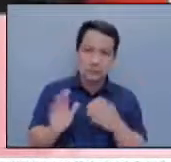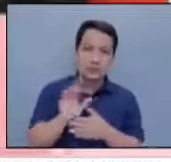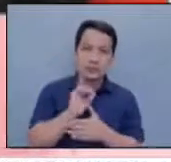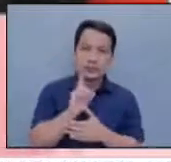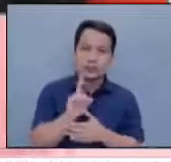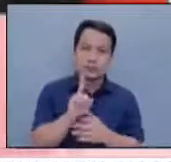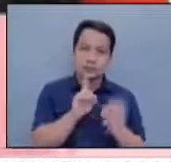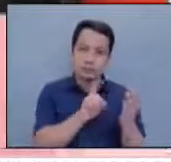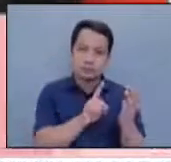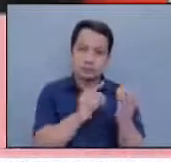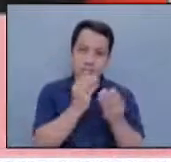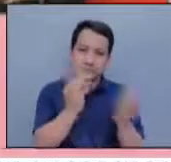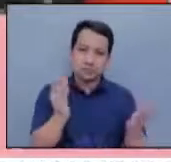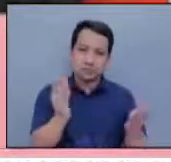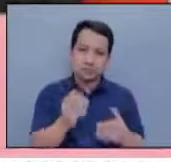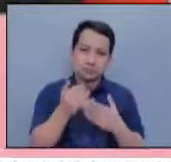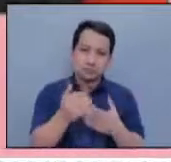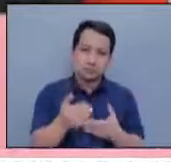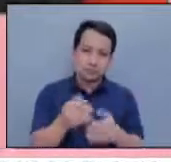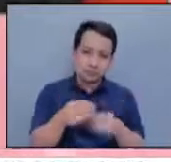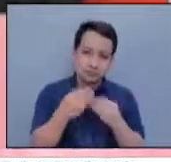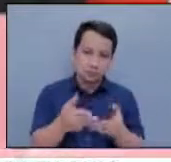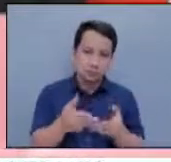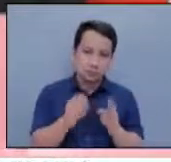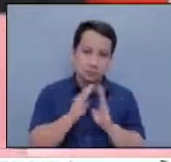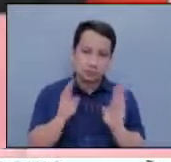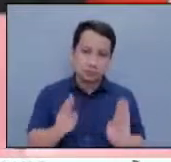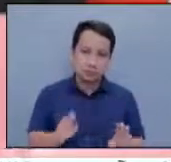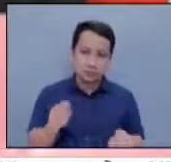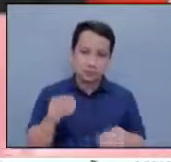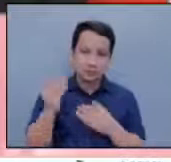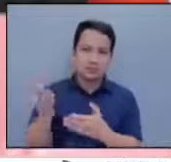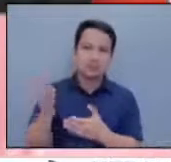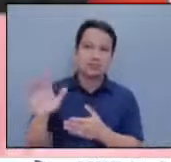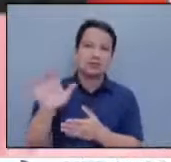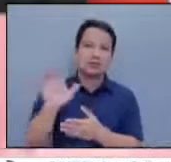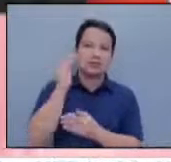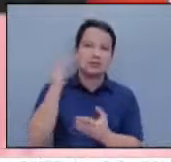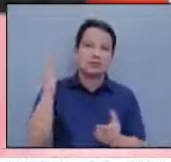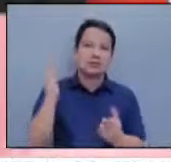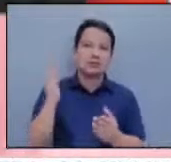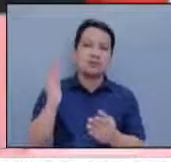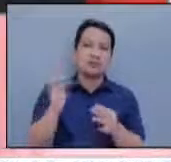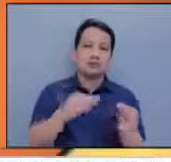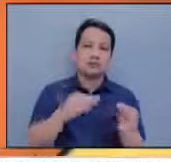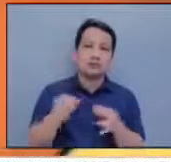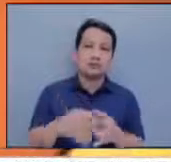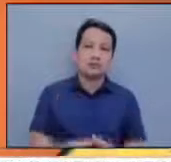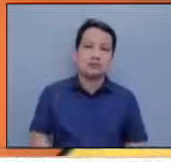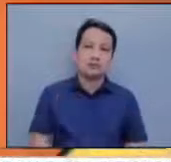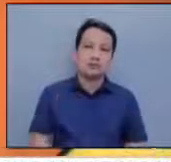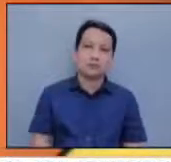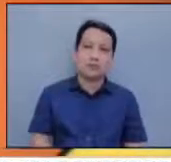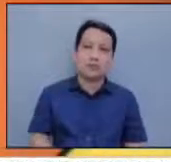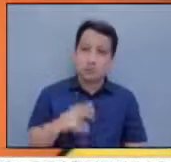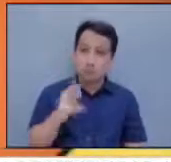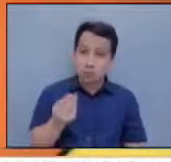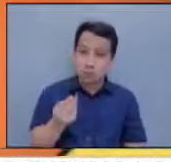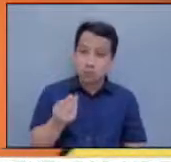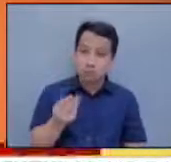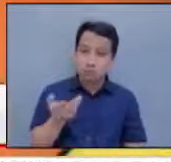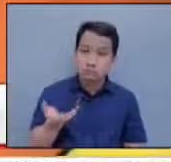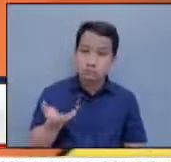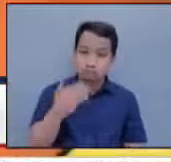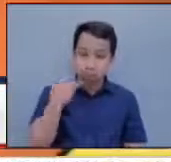para po maibigay namin sa board para sa deliberation. Okay, so when will the awarding be? Invite